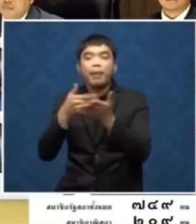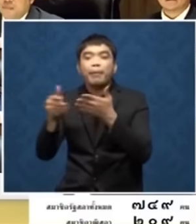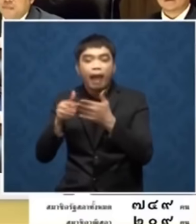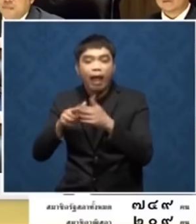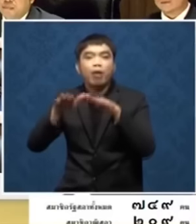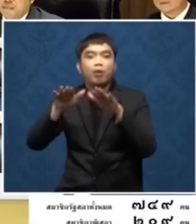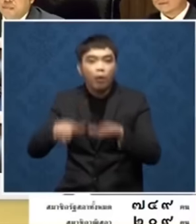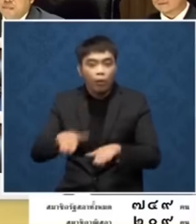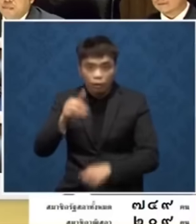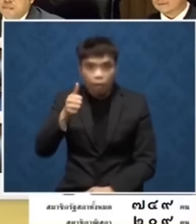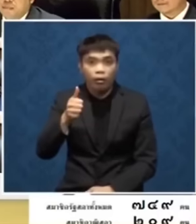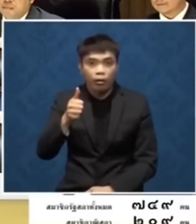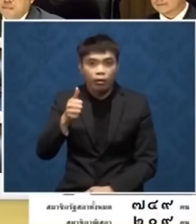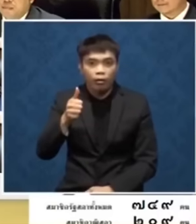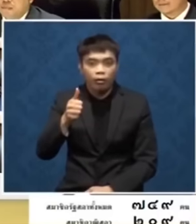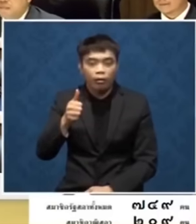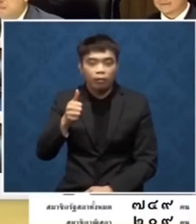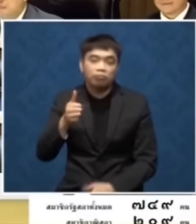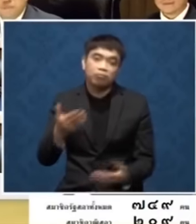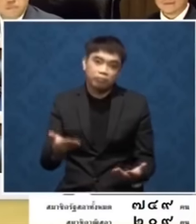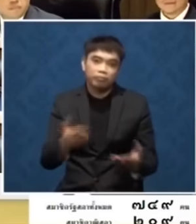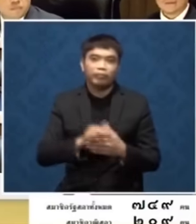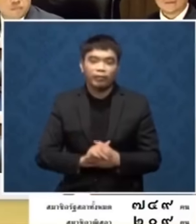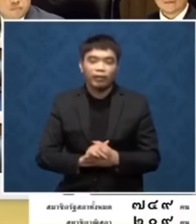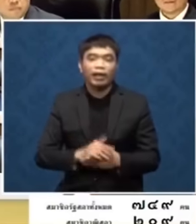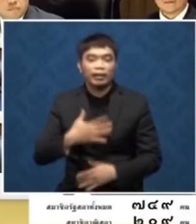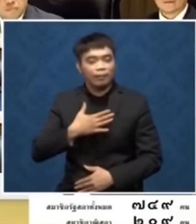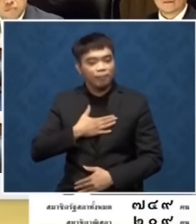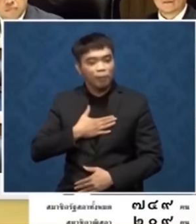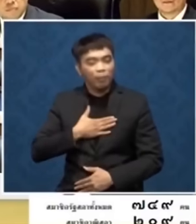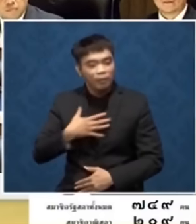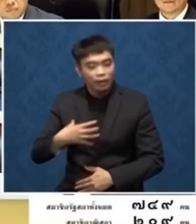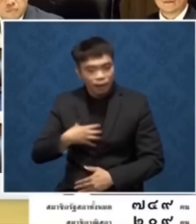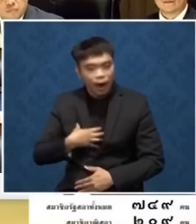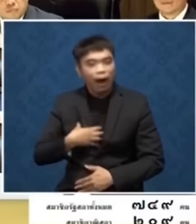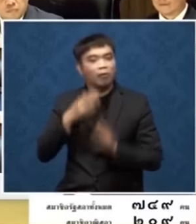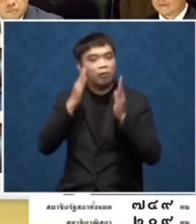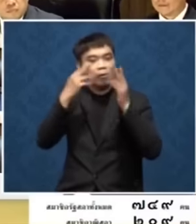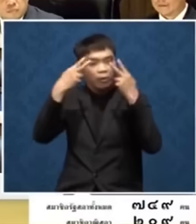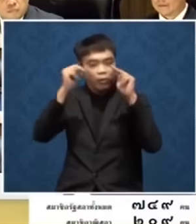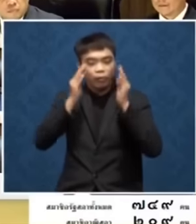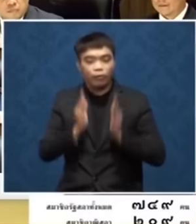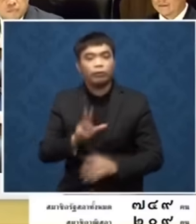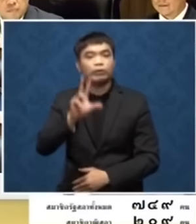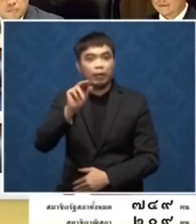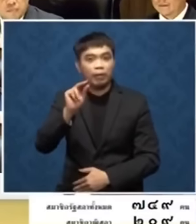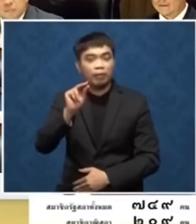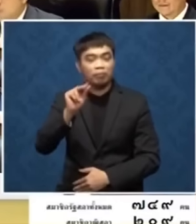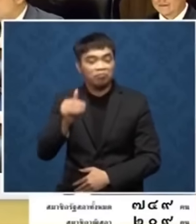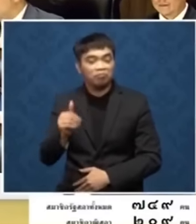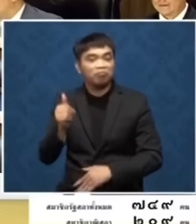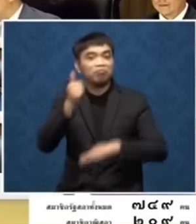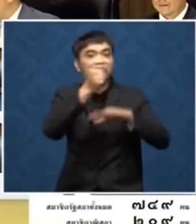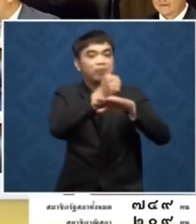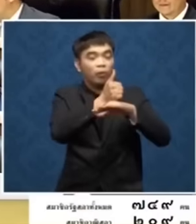นี่แหละครับคนที่จะประกาศบอกว่าจะก้าวสู่นายกรัฐมนตรีคนที่30ไม่ใช่หรอกครับ